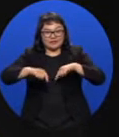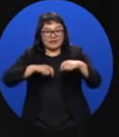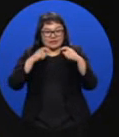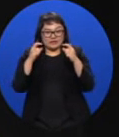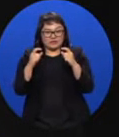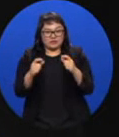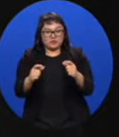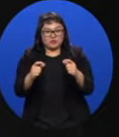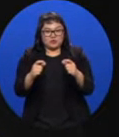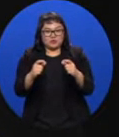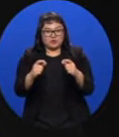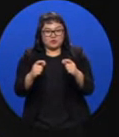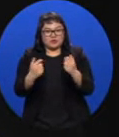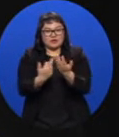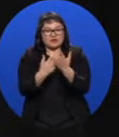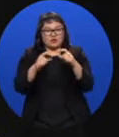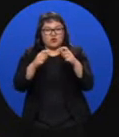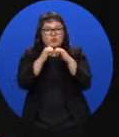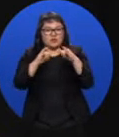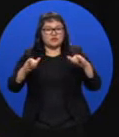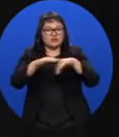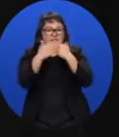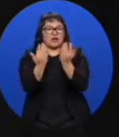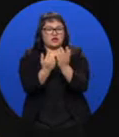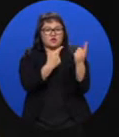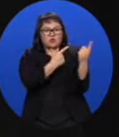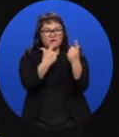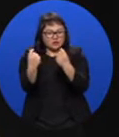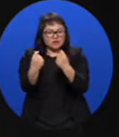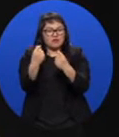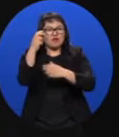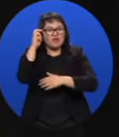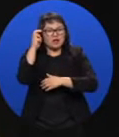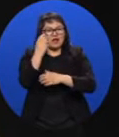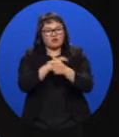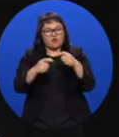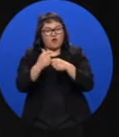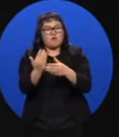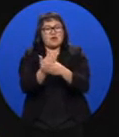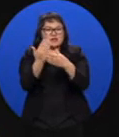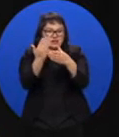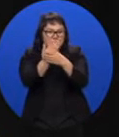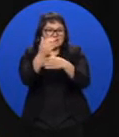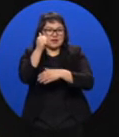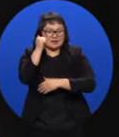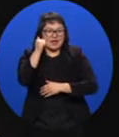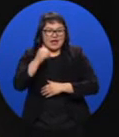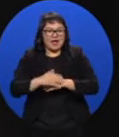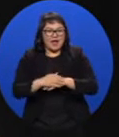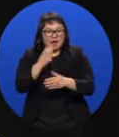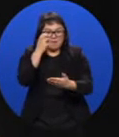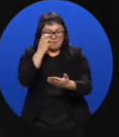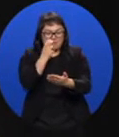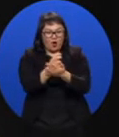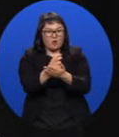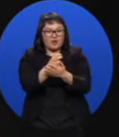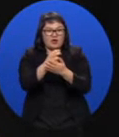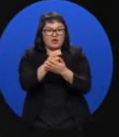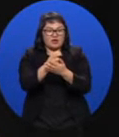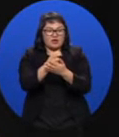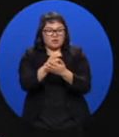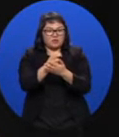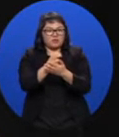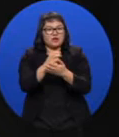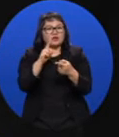특별자치도를 이제 제주도민이면 다 마찬가지 아니겠습니까? 더 발전시켜 나가자. 이 법과 제도라는 것은